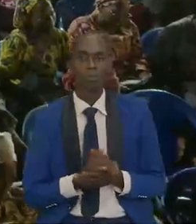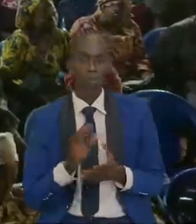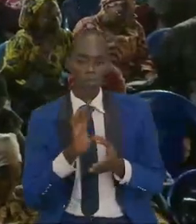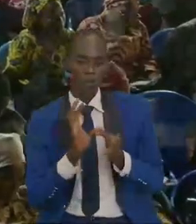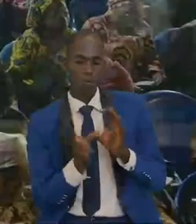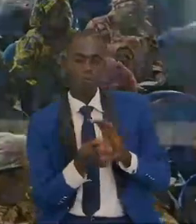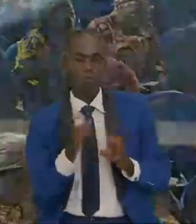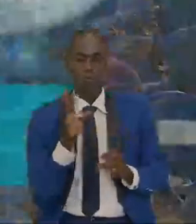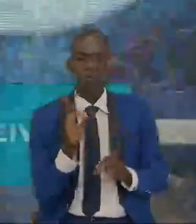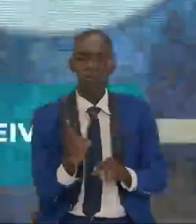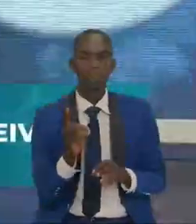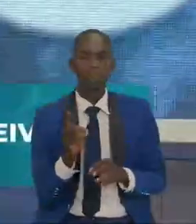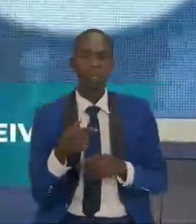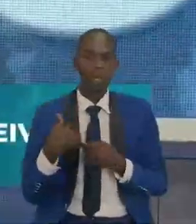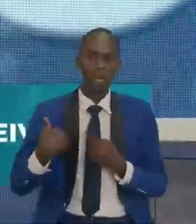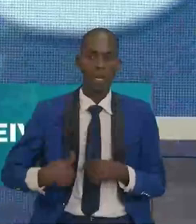Troisième point maintenant.